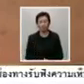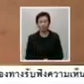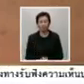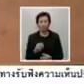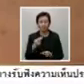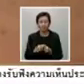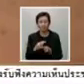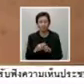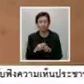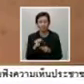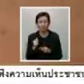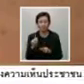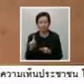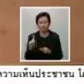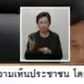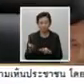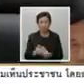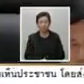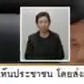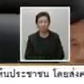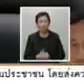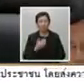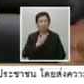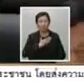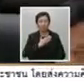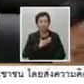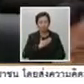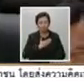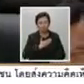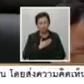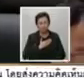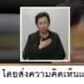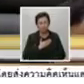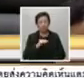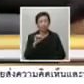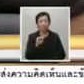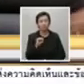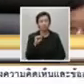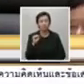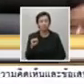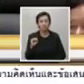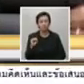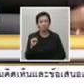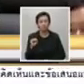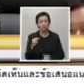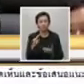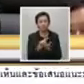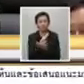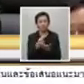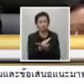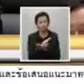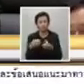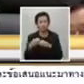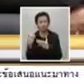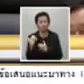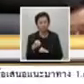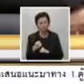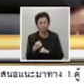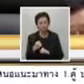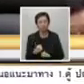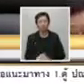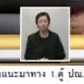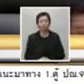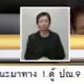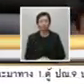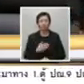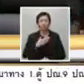ครับ ท่านประธานครับกับผมนายอัครเดชวงศ์วิทักษ์โรจน์สมาชิกสภาผู้แทนราษฎรจังหวัดราชบุรีพรรคประชาธิปัตย์ท่านประธานครับ